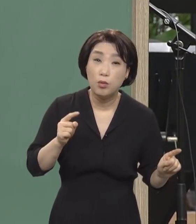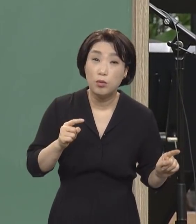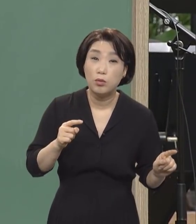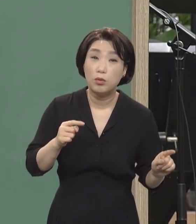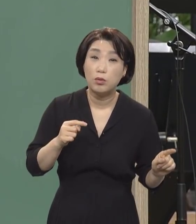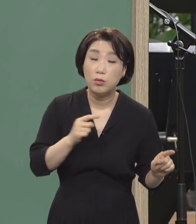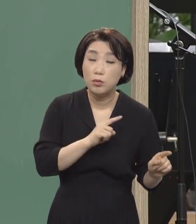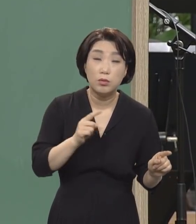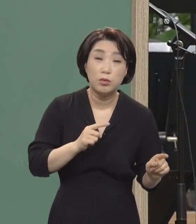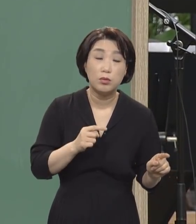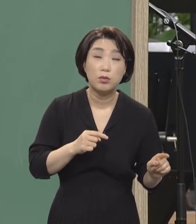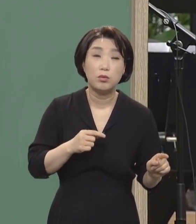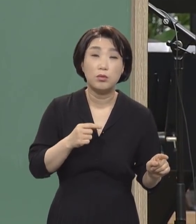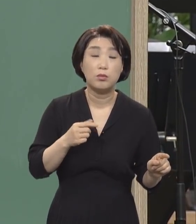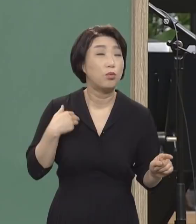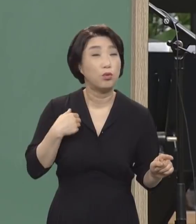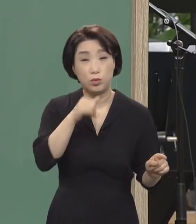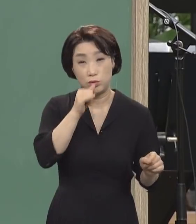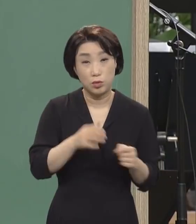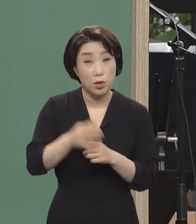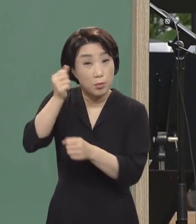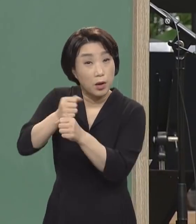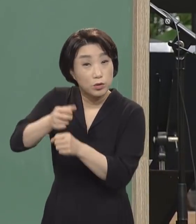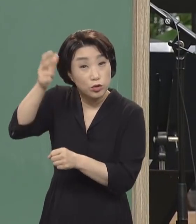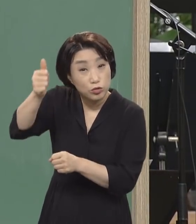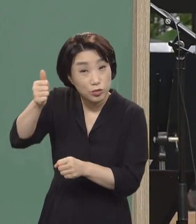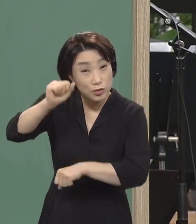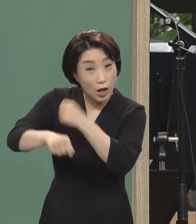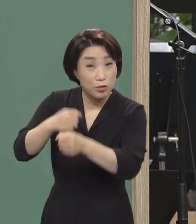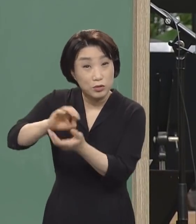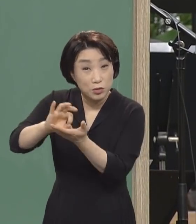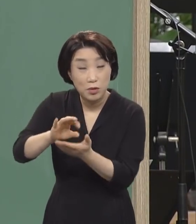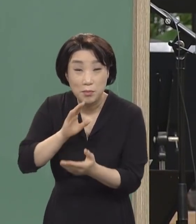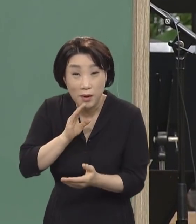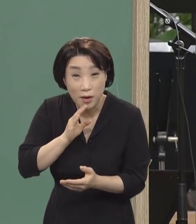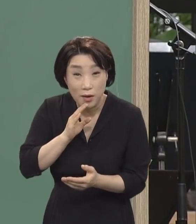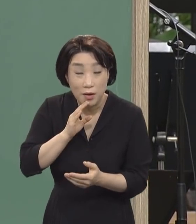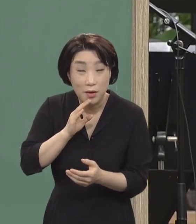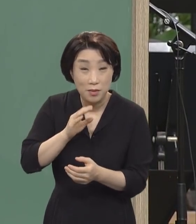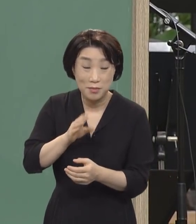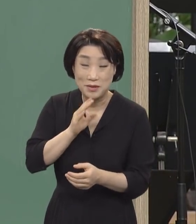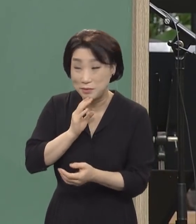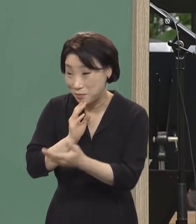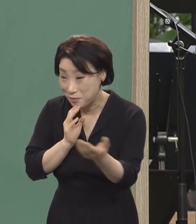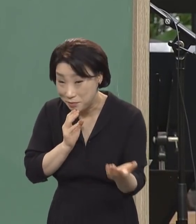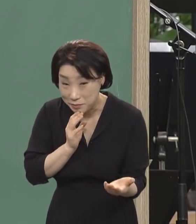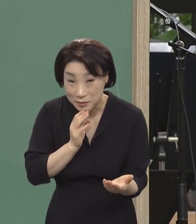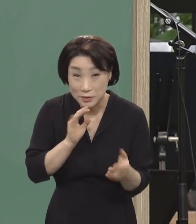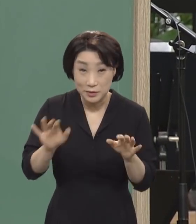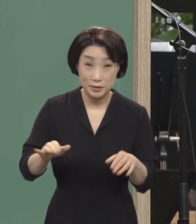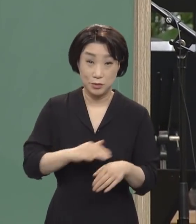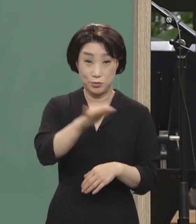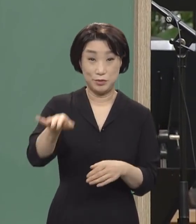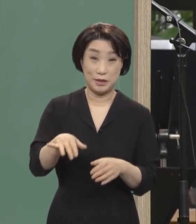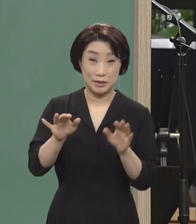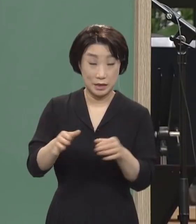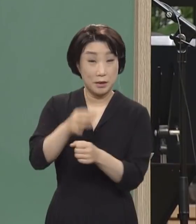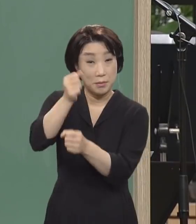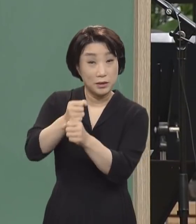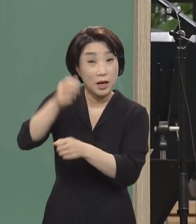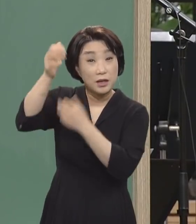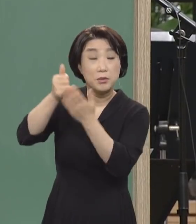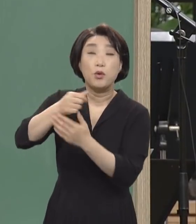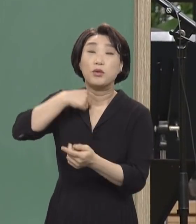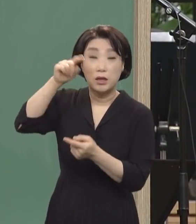만드신 분 맘대로 써야 되잖아 만들었으면 맞아요? 둘려요? 우리가 만드신 분